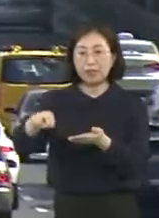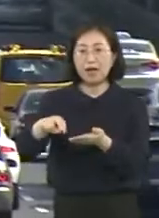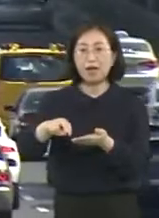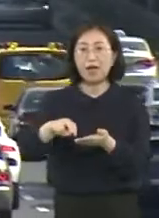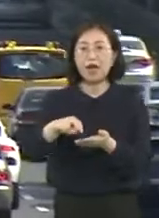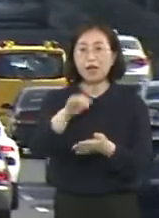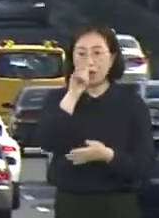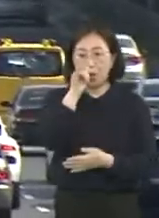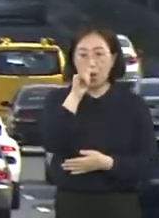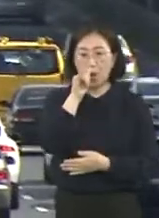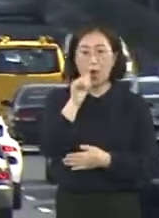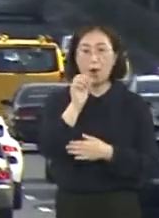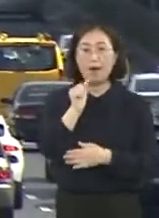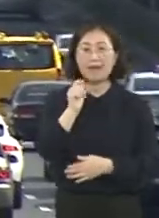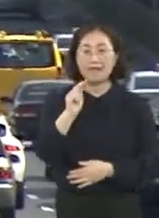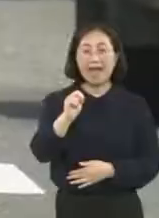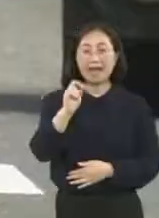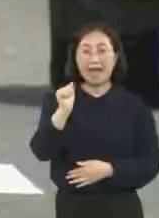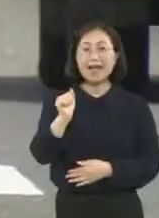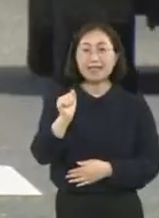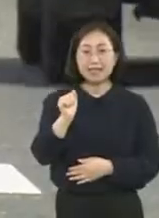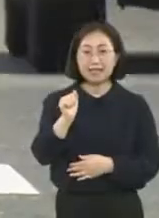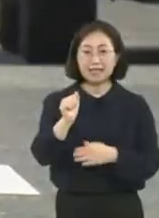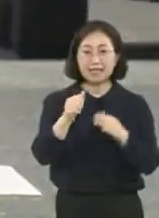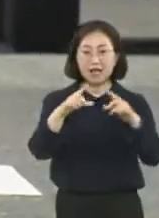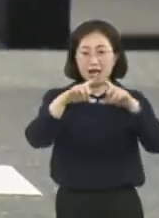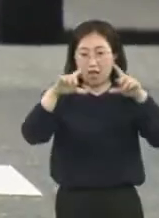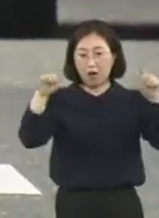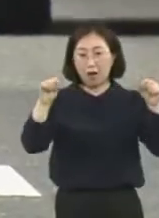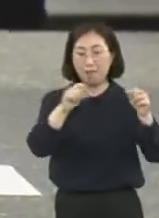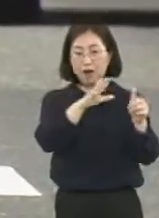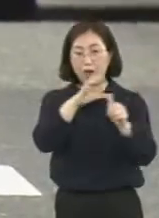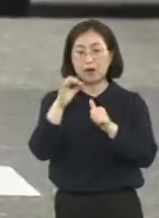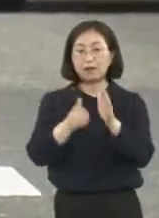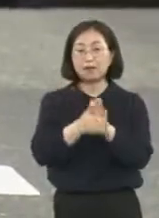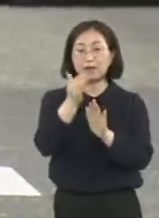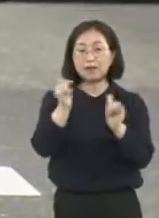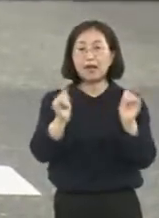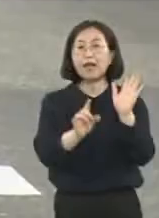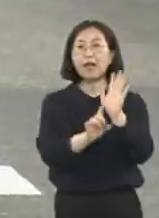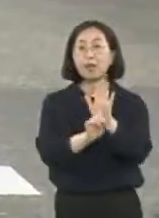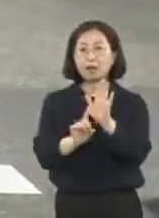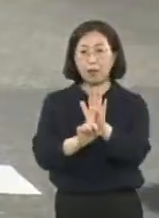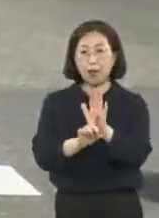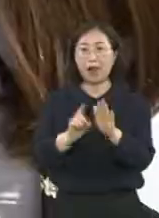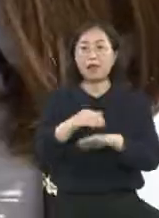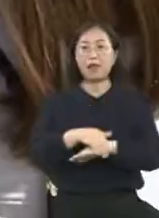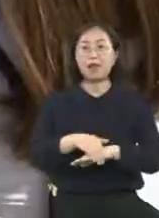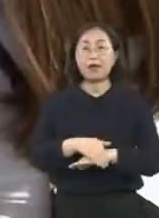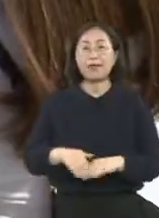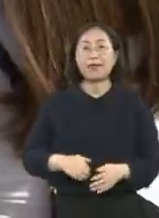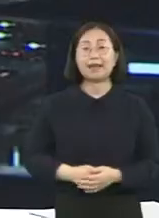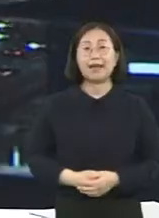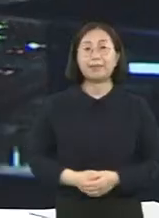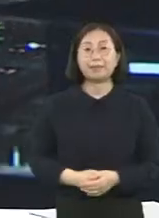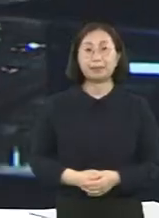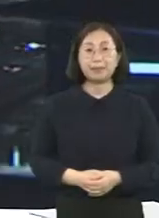전달되고 SNS와 대기환경 전광판을 활용해서 시민들에게 알릴 예정입니다.